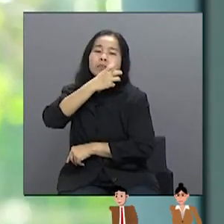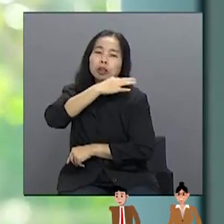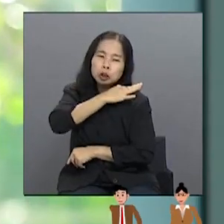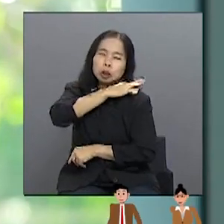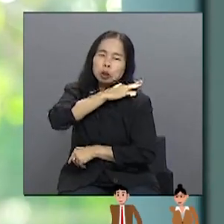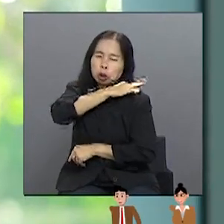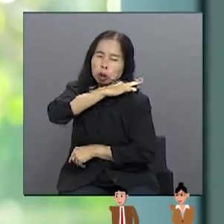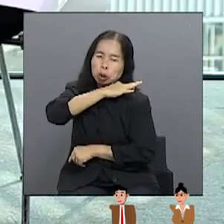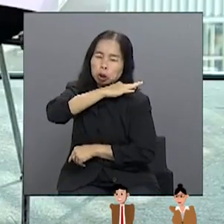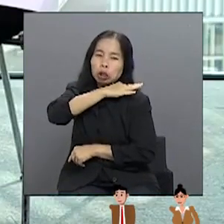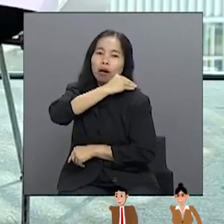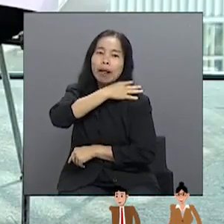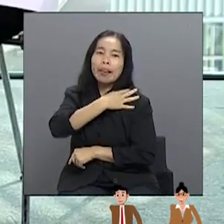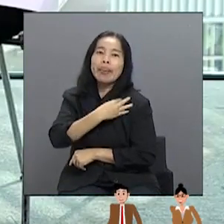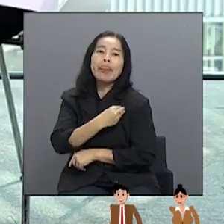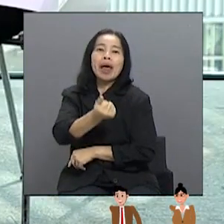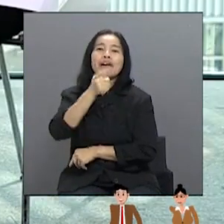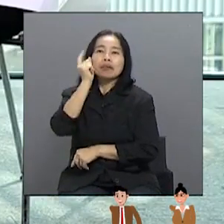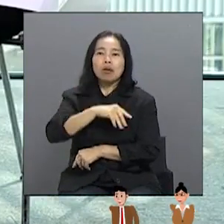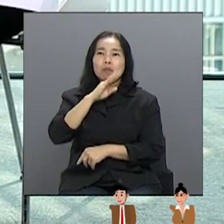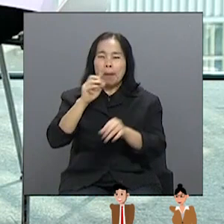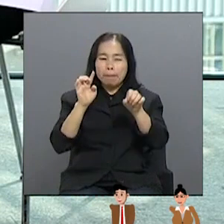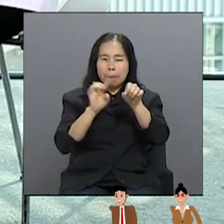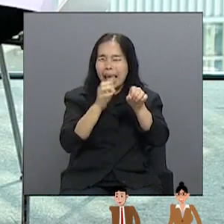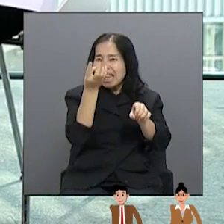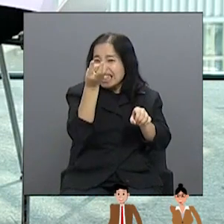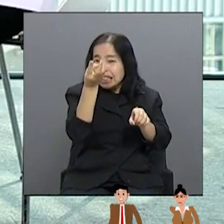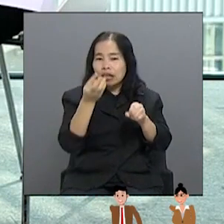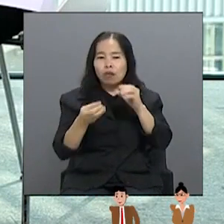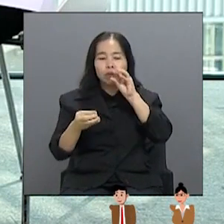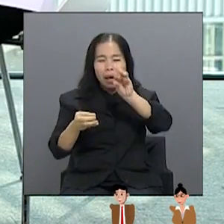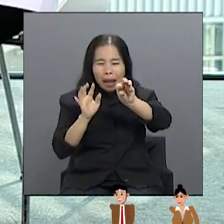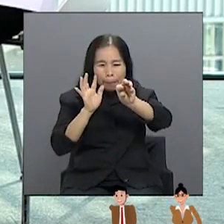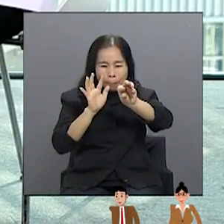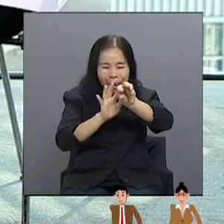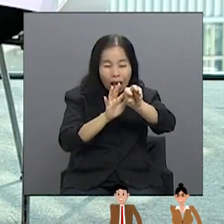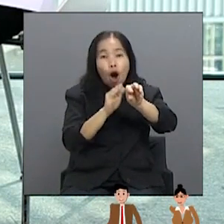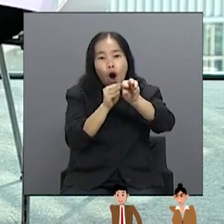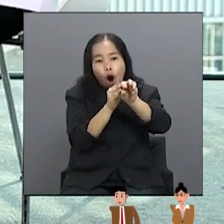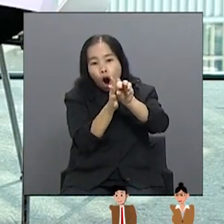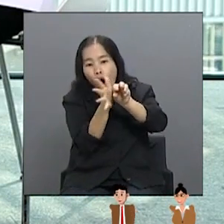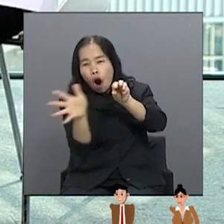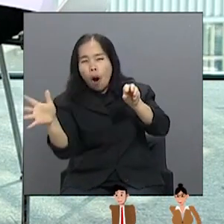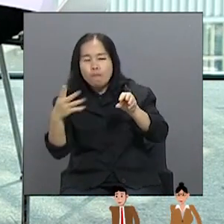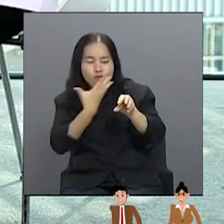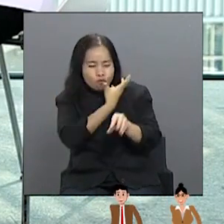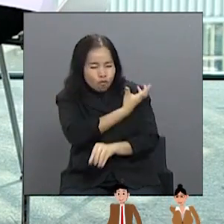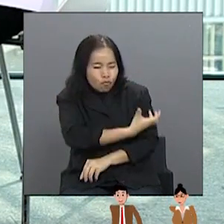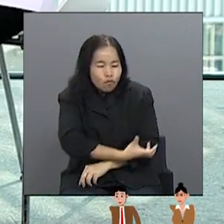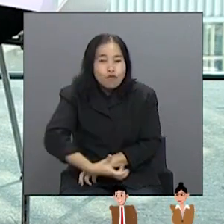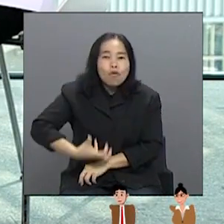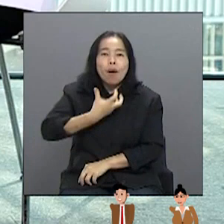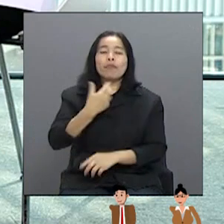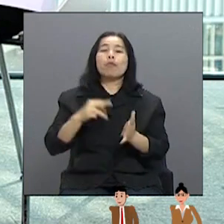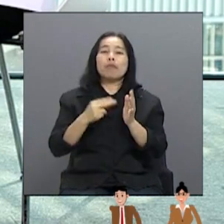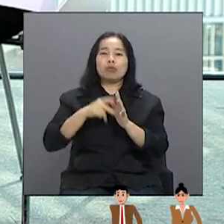ความรู้สึกเช่นแตะปุ๊บก็จะมีปวดแปลบหรือว่าปวดร้าวไปที่อื่นทันทีนะคะซึ่งอันนี้คือต้องใช้เ